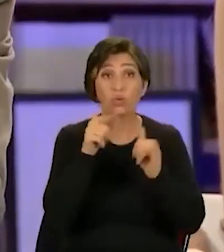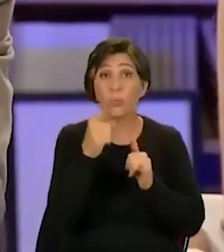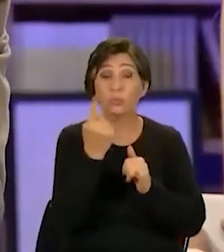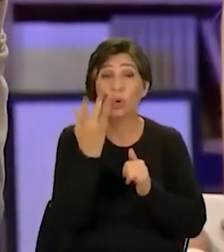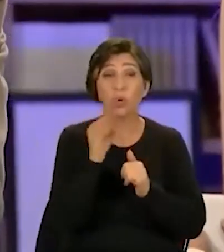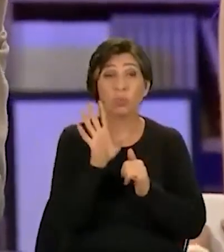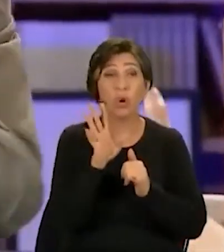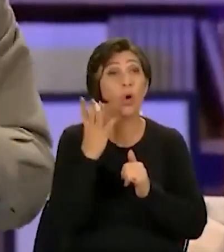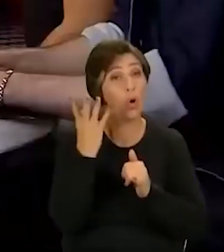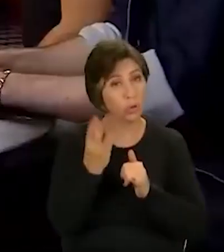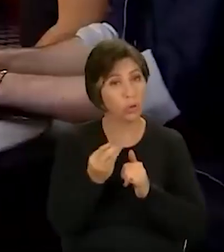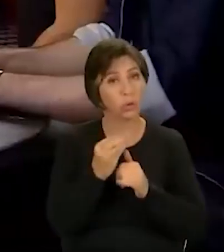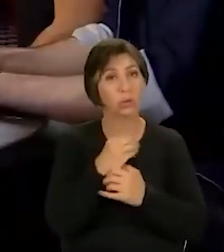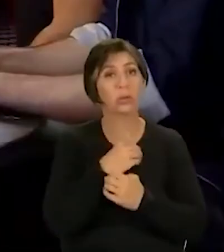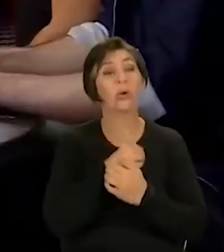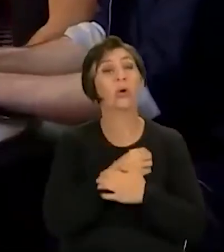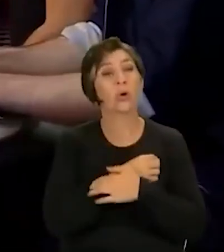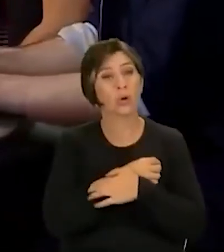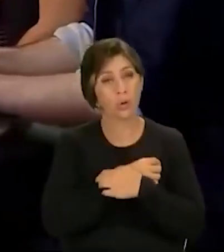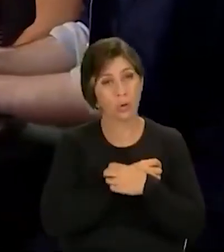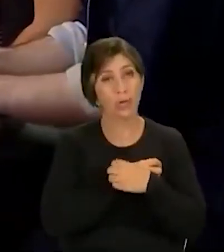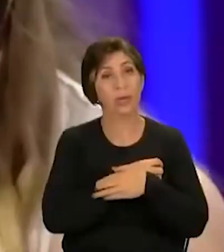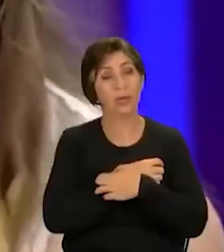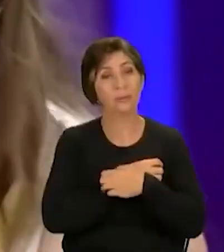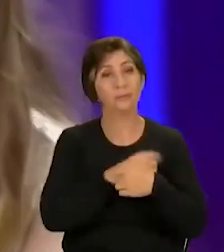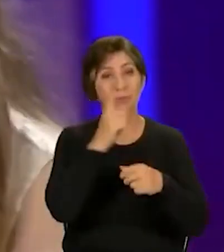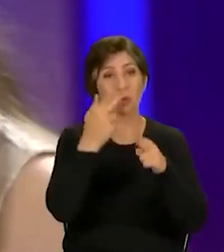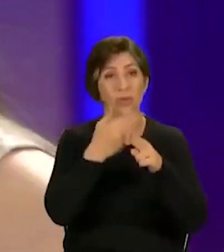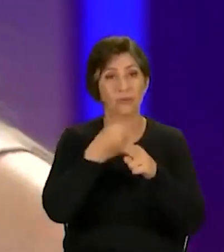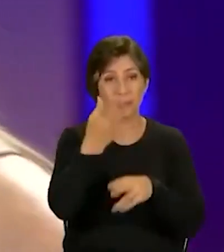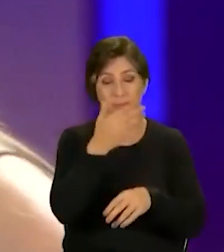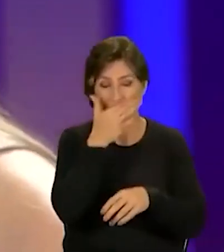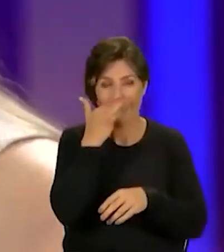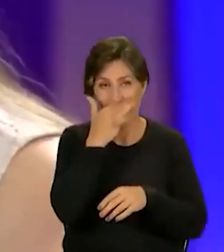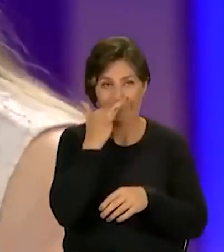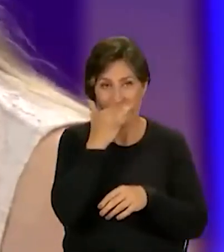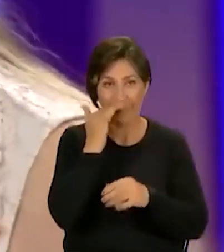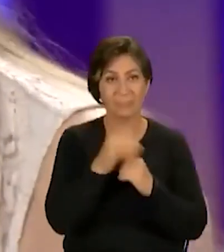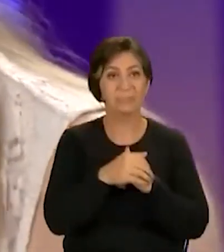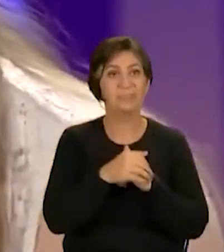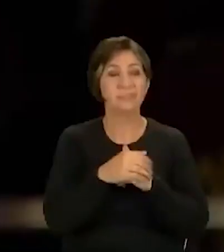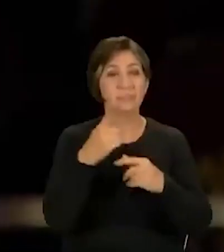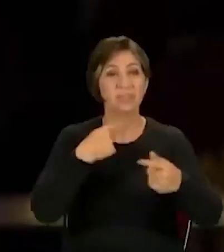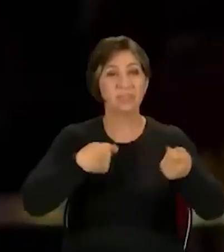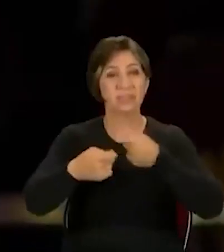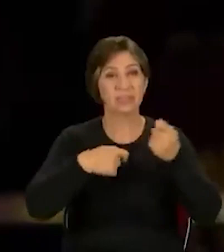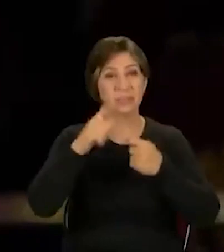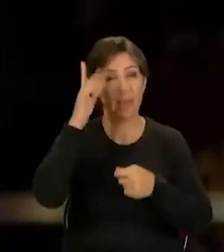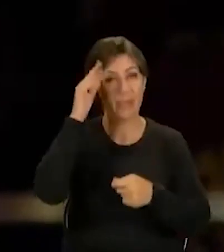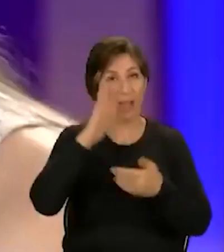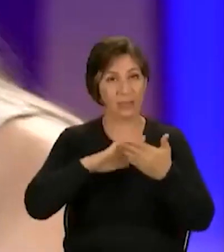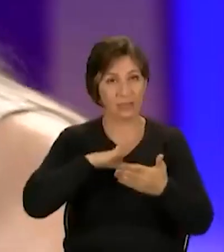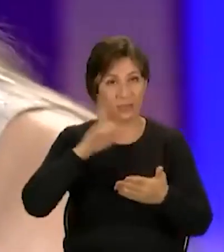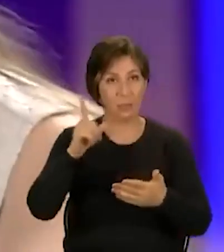bir şey olmuyor. Kesinlikle oluyor. Oluyor. Şöyle bir şey söyleyebilirim. En basından Allah bir örnek Allah. Vereyim. Mesela bizim şirketimizde bir Amerikalı bir arkadaş